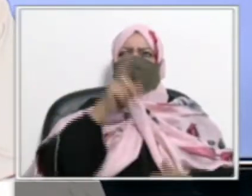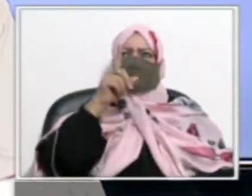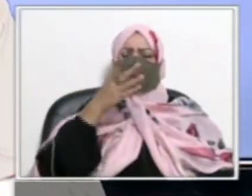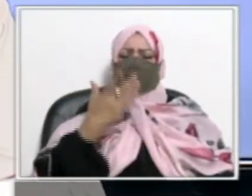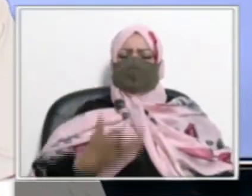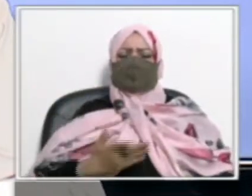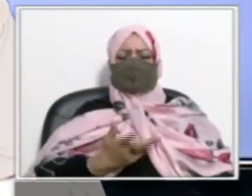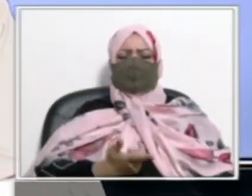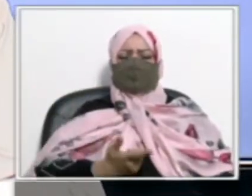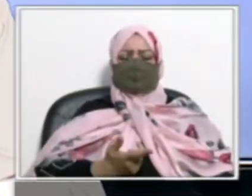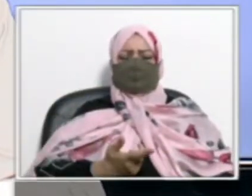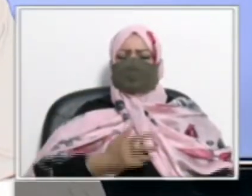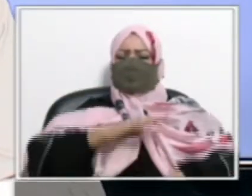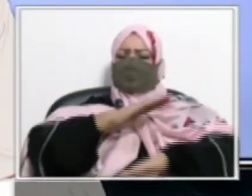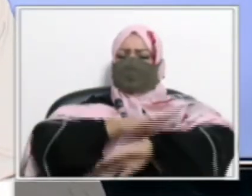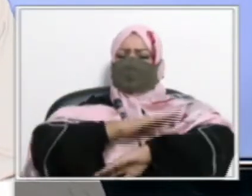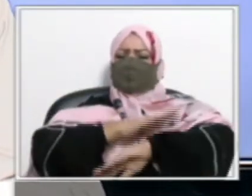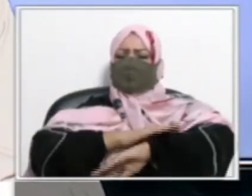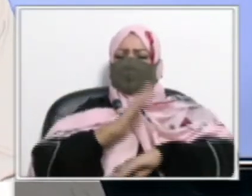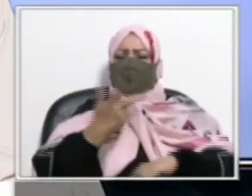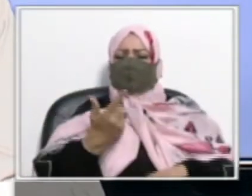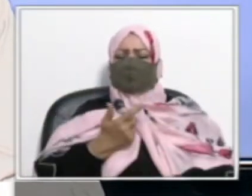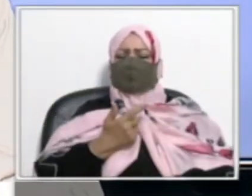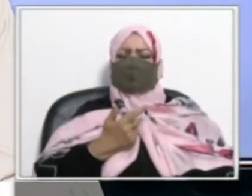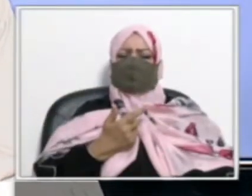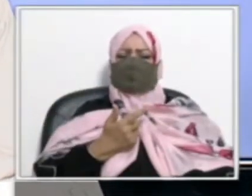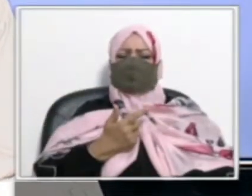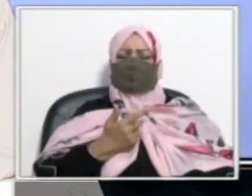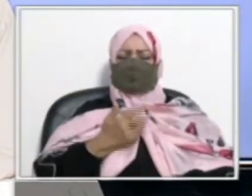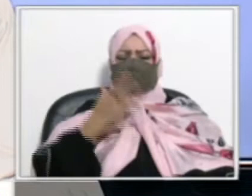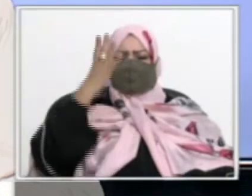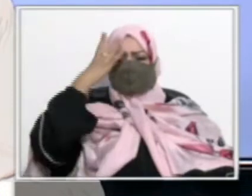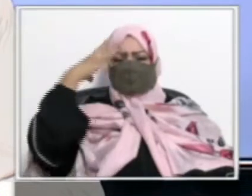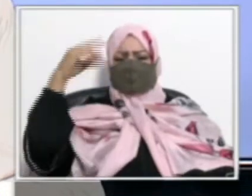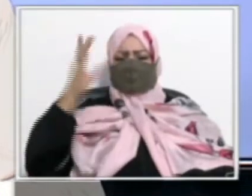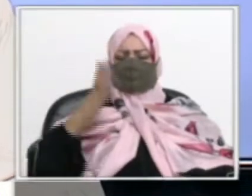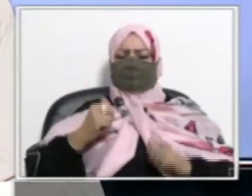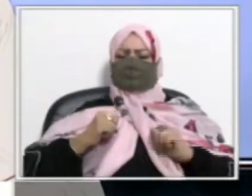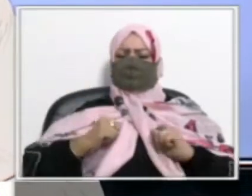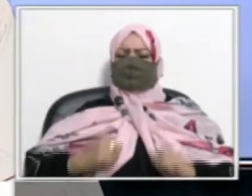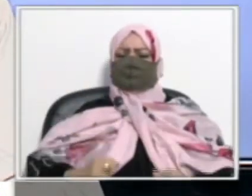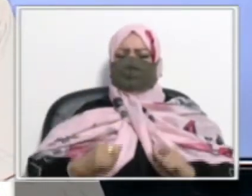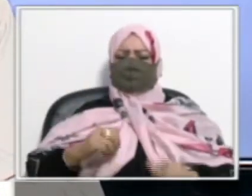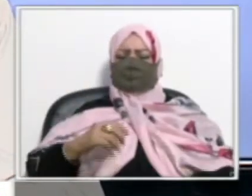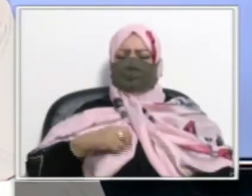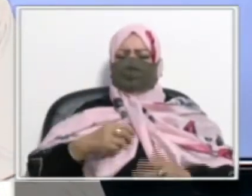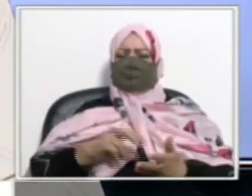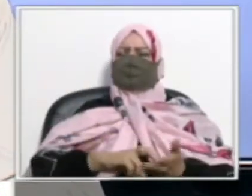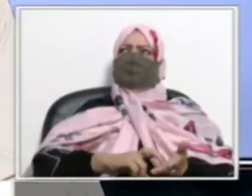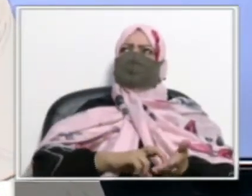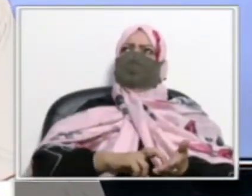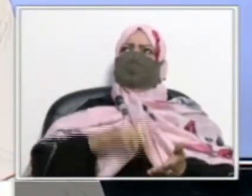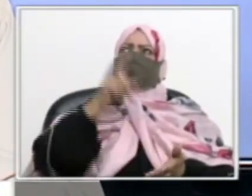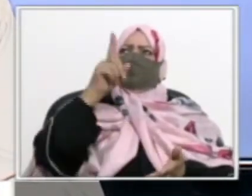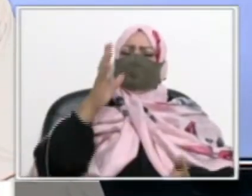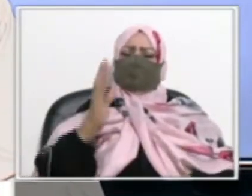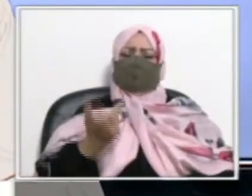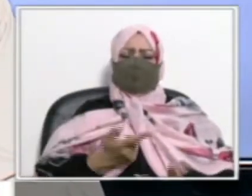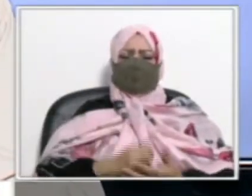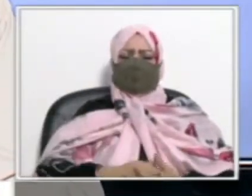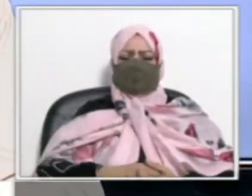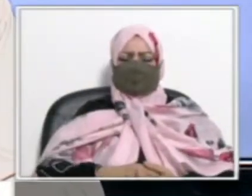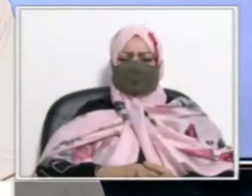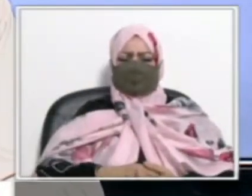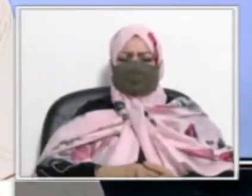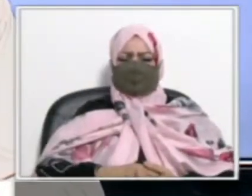الخالق سبحانه؟ الإنسان لا يستطيع أن يفعل هذه الذي تفعلونه الآن يعني في المواقع الإلكترونية،